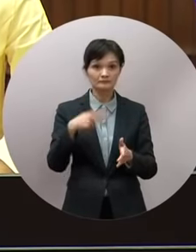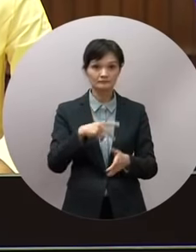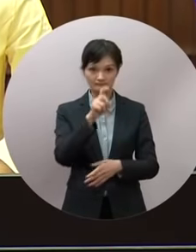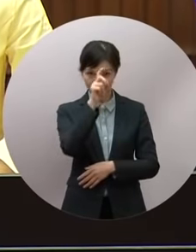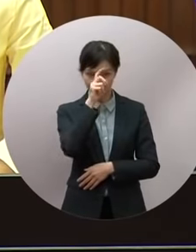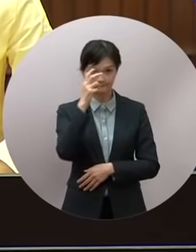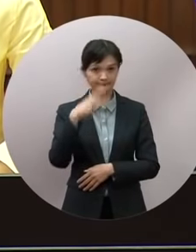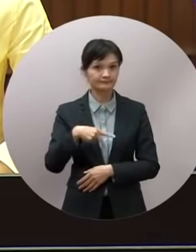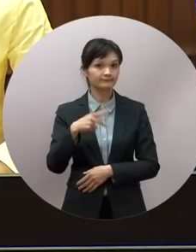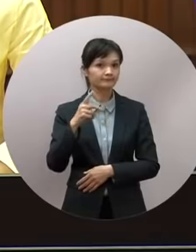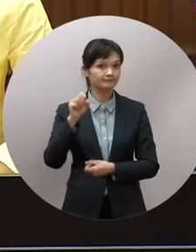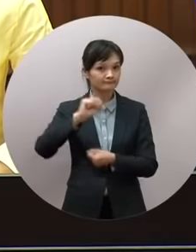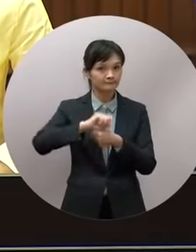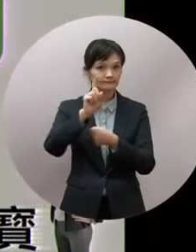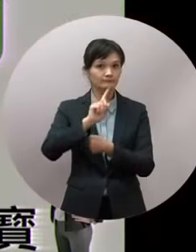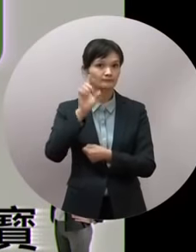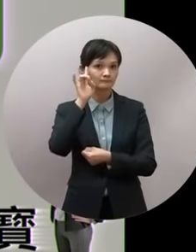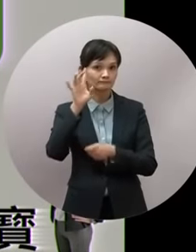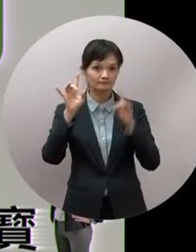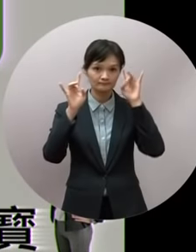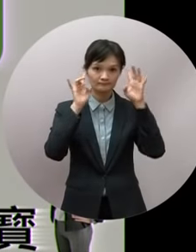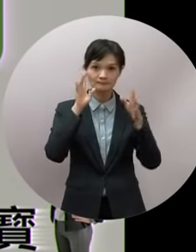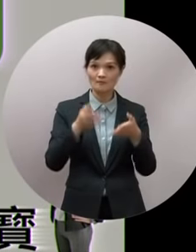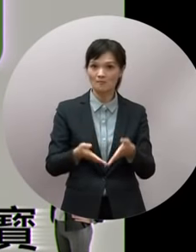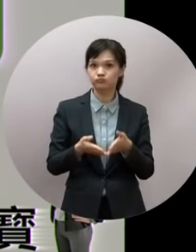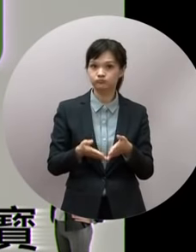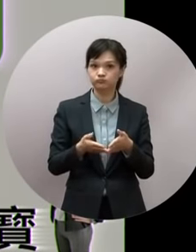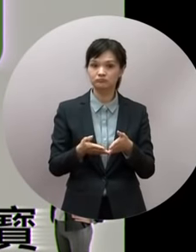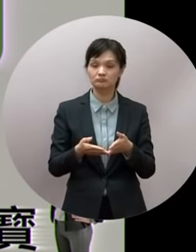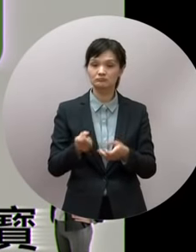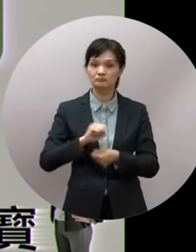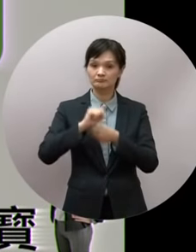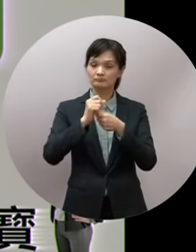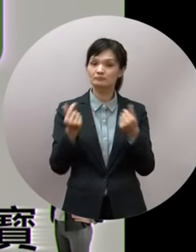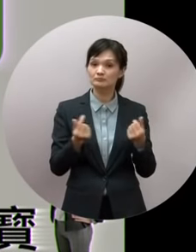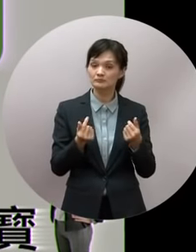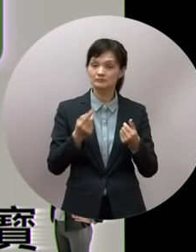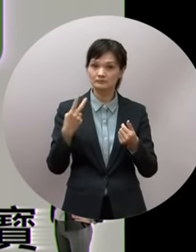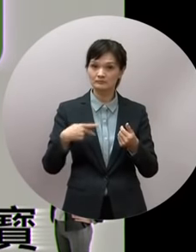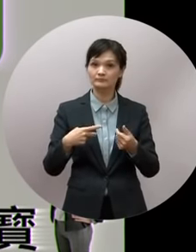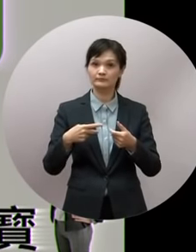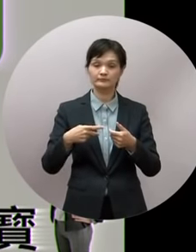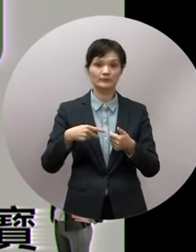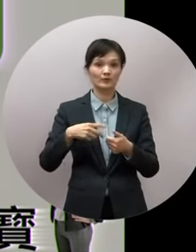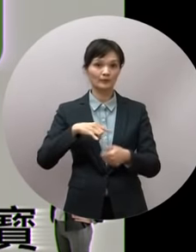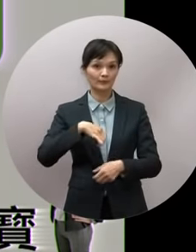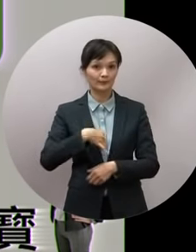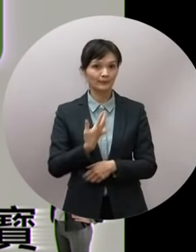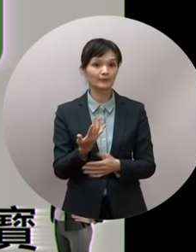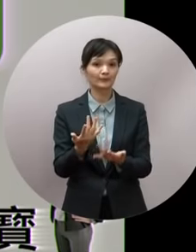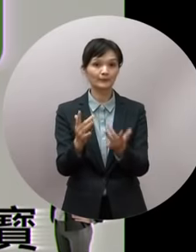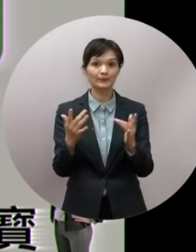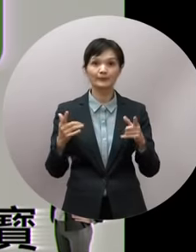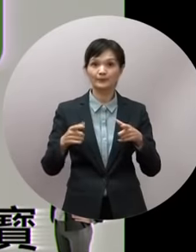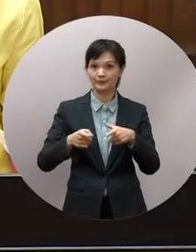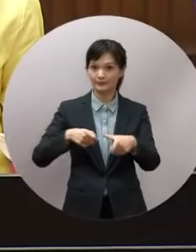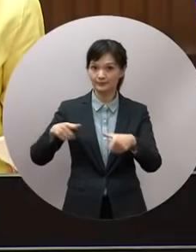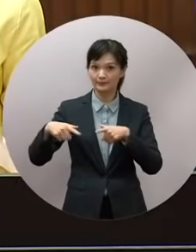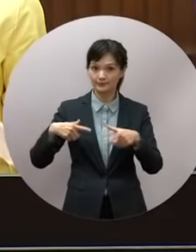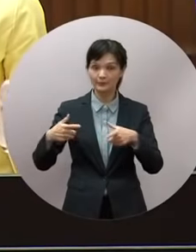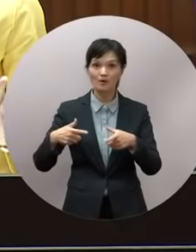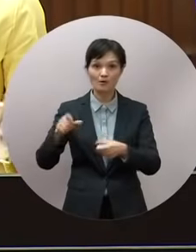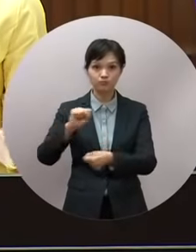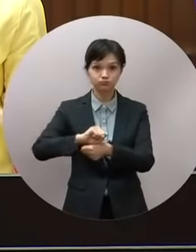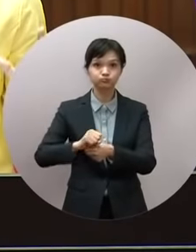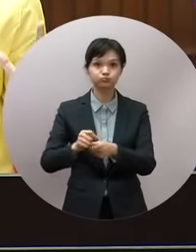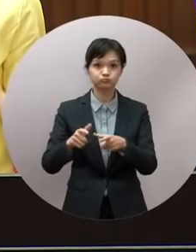用。那活化央广陆港分台，辟建生态公园，这是当初我的政见之一。那开放空